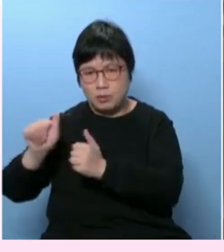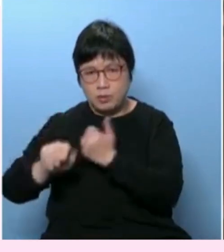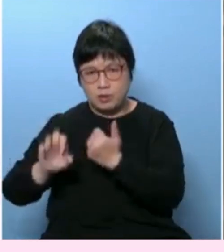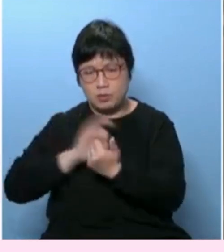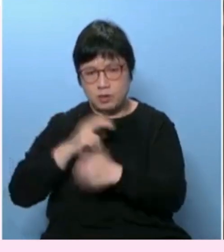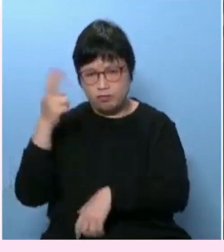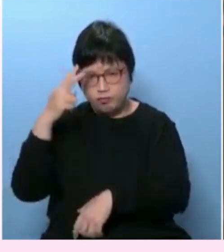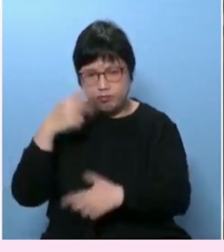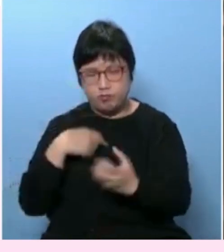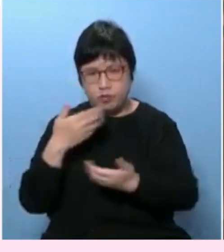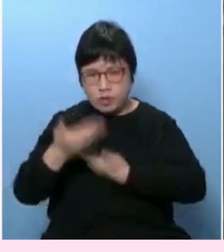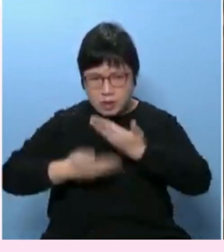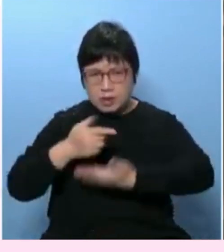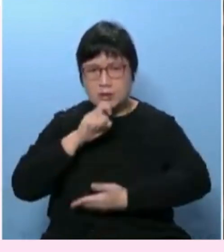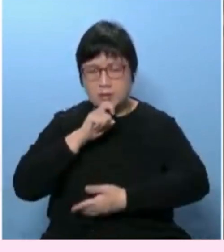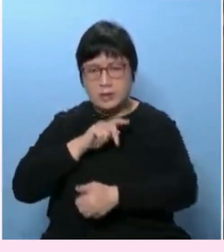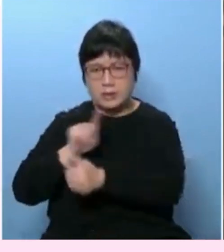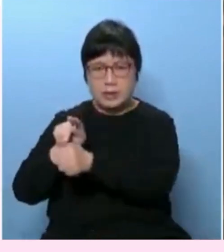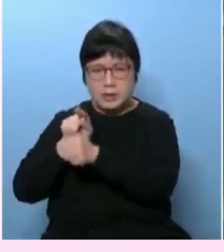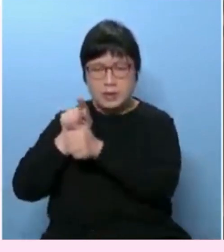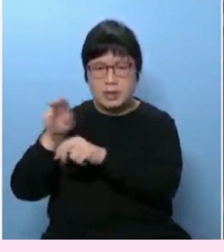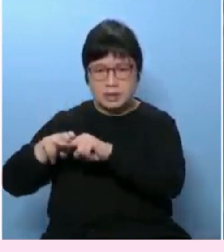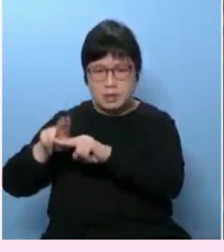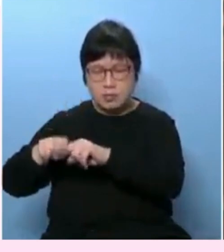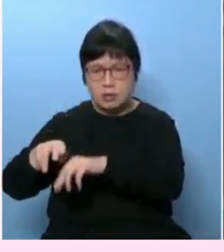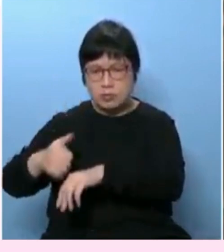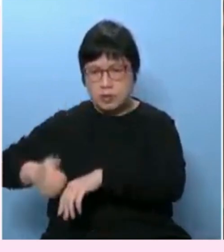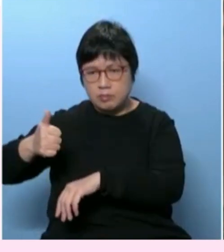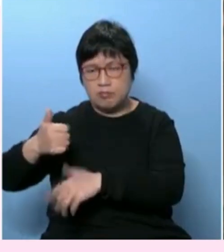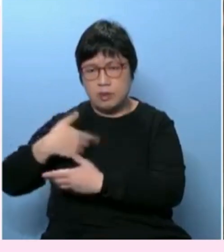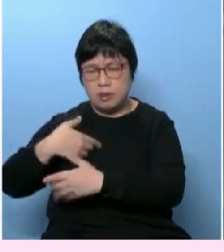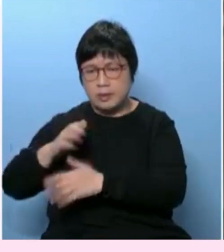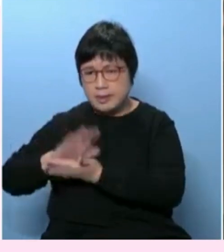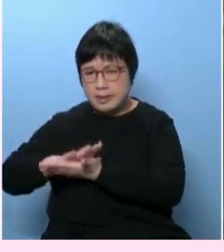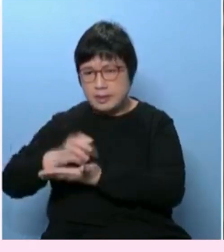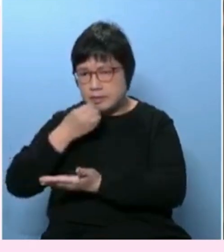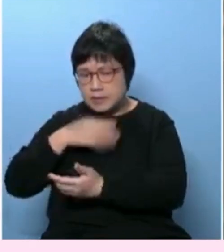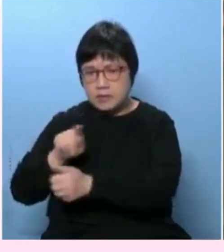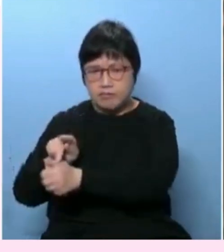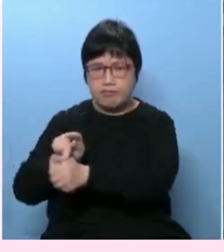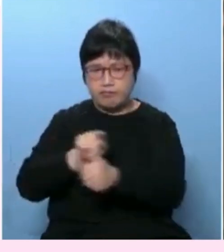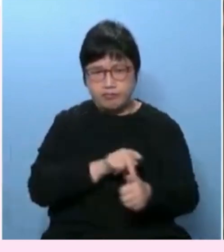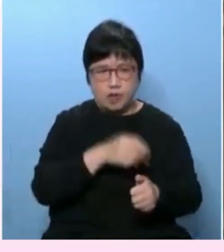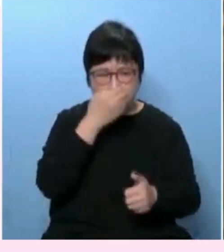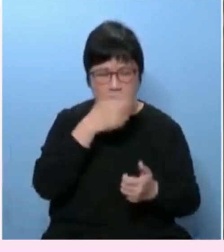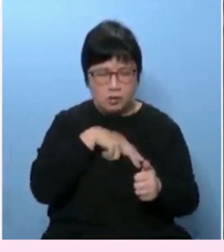流，希望是借鑑國家成功的抗疫策略和經驗，盡快可以控制到本港的疫情。